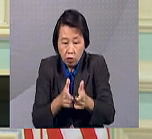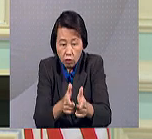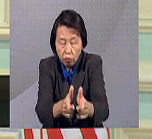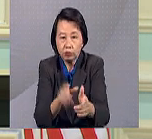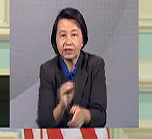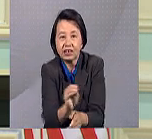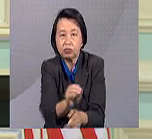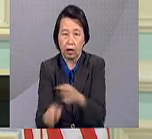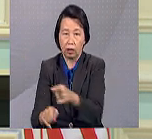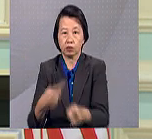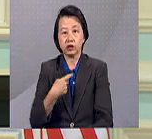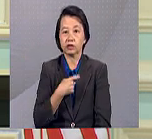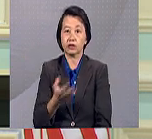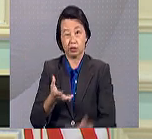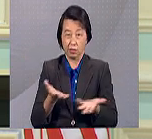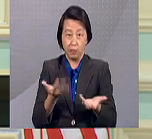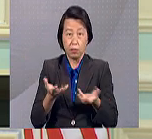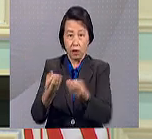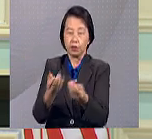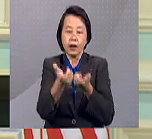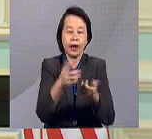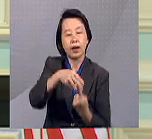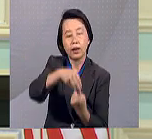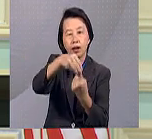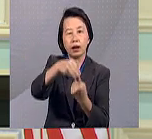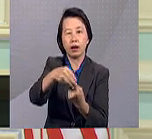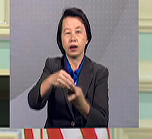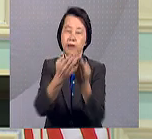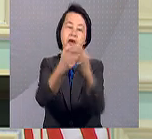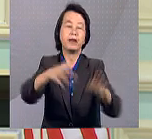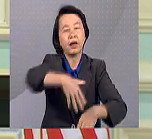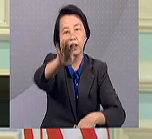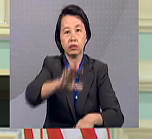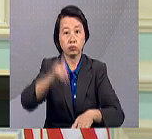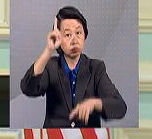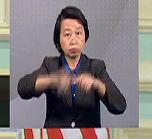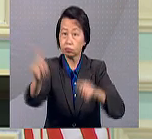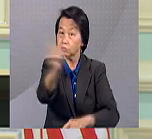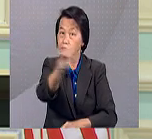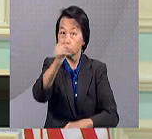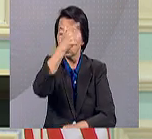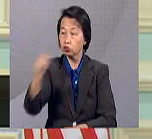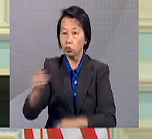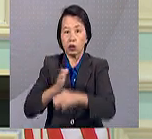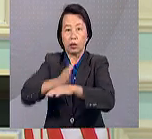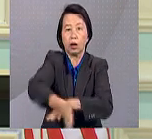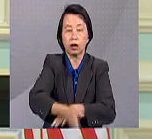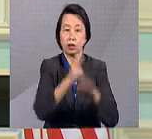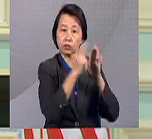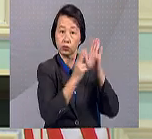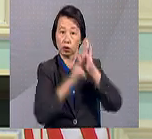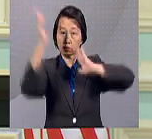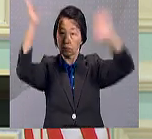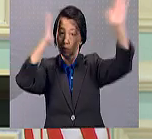tikus. Takkan kita nak berikan layanan istimewa, bebaskan mereka dan sebagainya? Tak boleh. Kerana ianya melanggar undang-undang negara